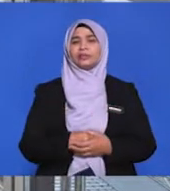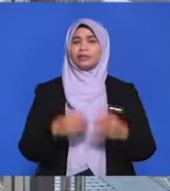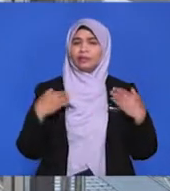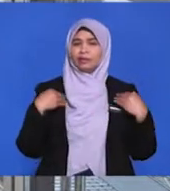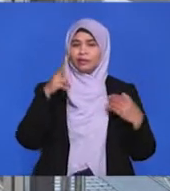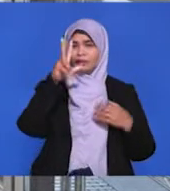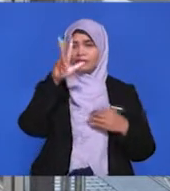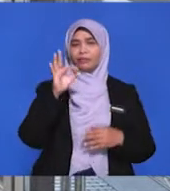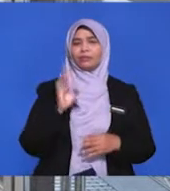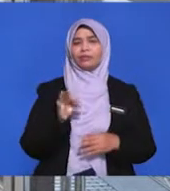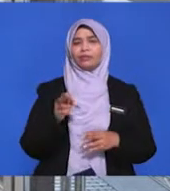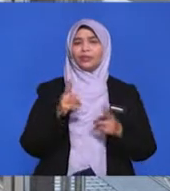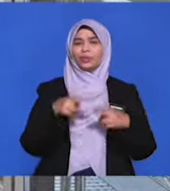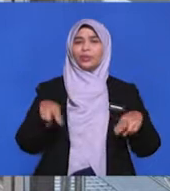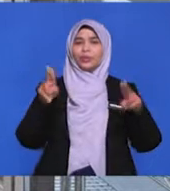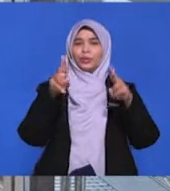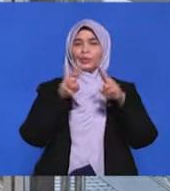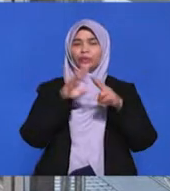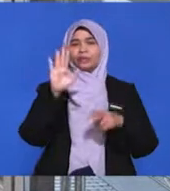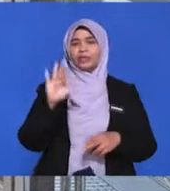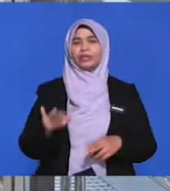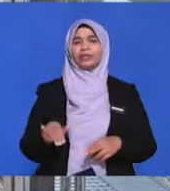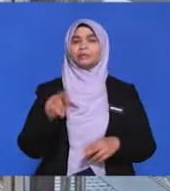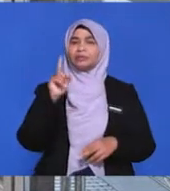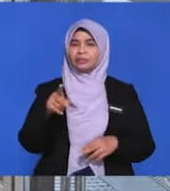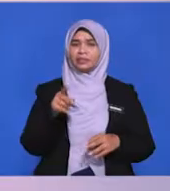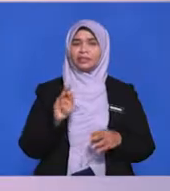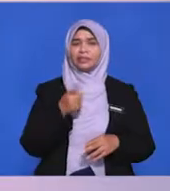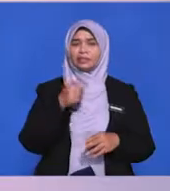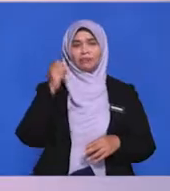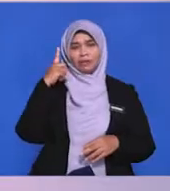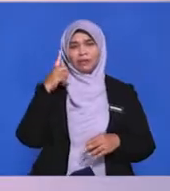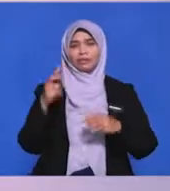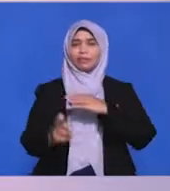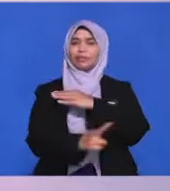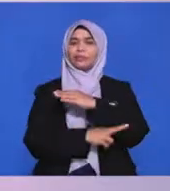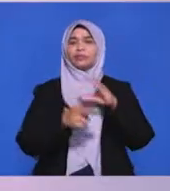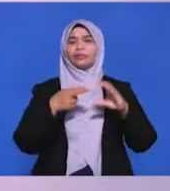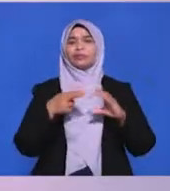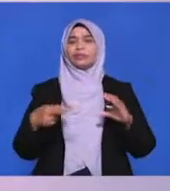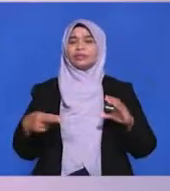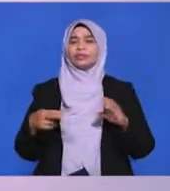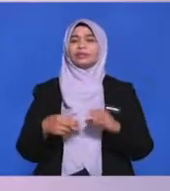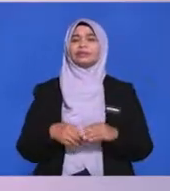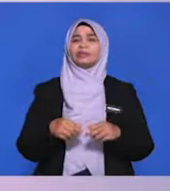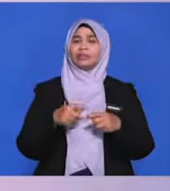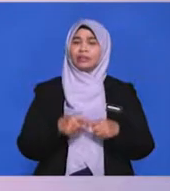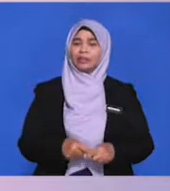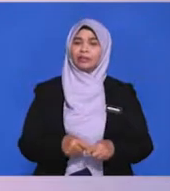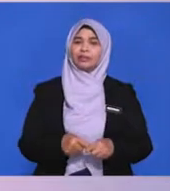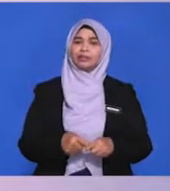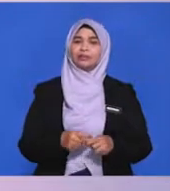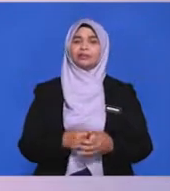tiga faktor utama yang perlu dipahami untuk merubah Kai tentang hukum games yaitu tekanan